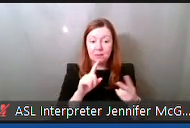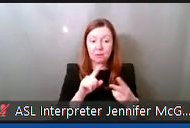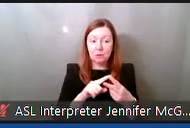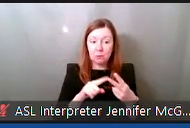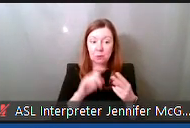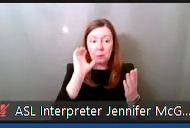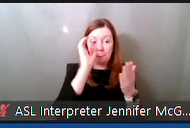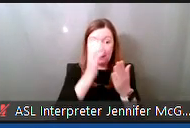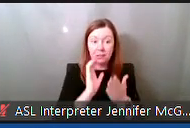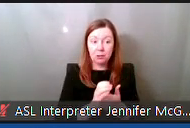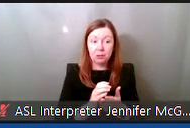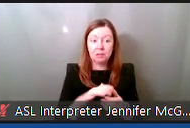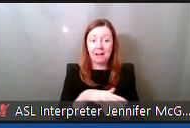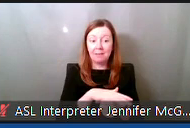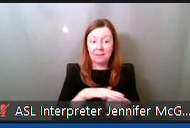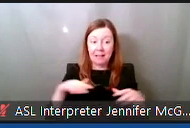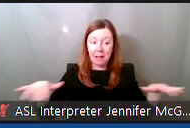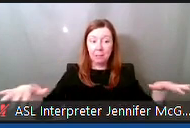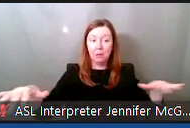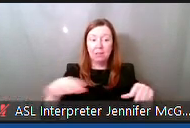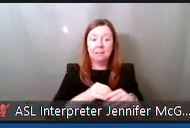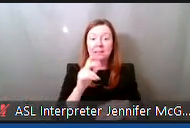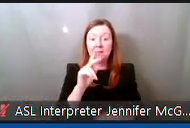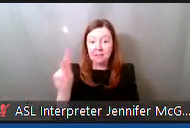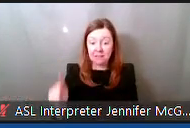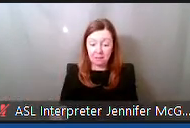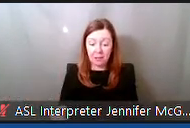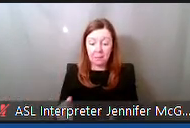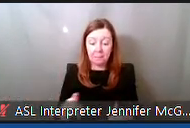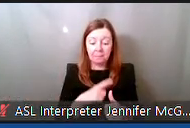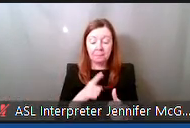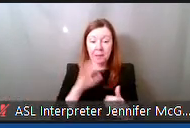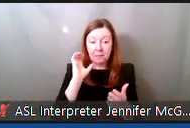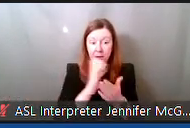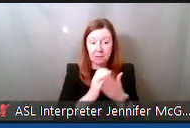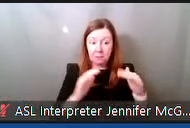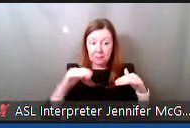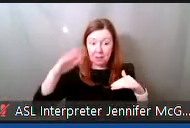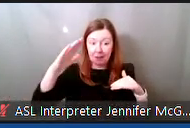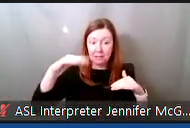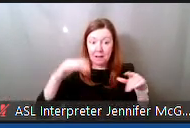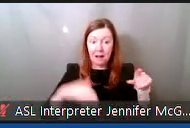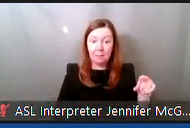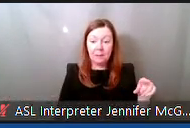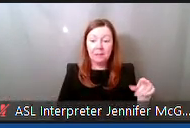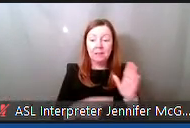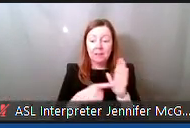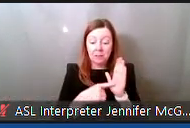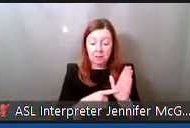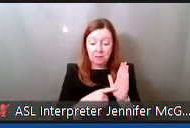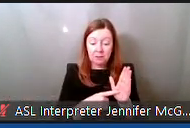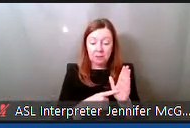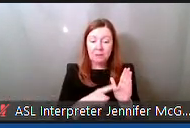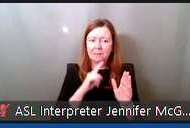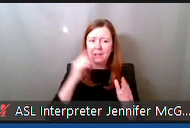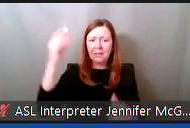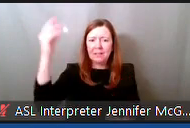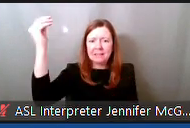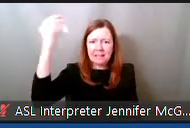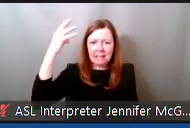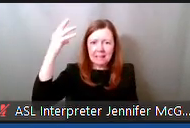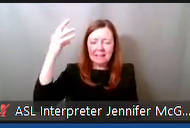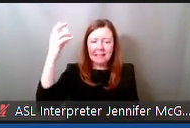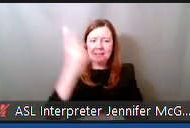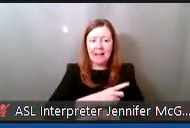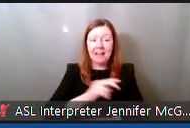是两个图两个在费城的一个住宅区的图。其